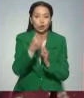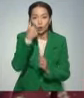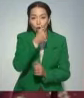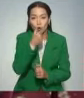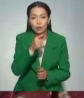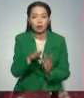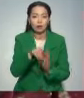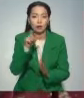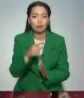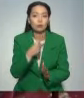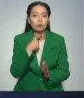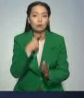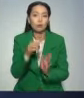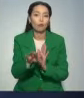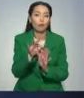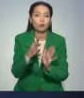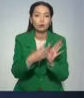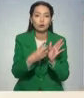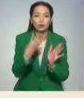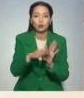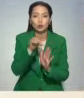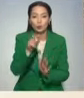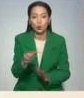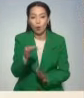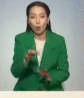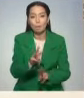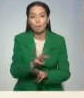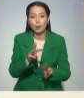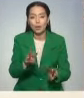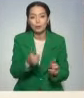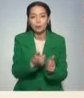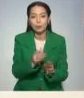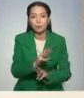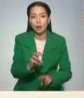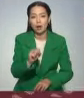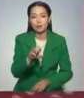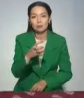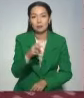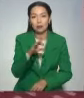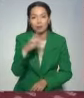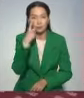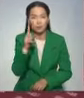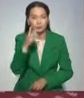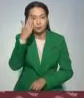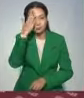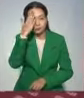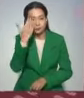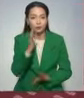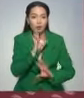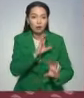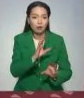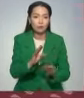за кандидатуру проголосовали 94 депутата областного масла хата премьер-министр Алихан Исмаилов отметил что акиму предстоит